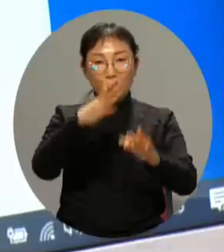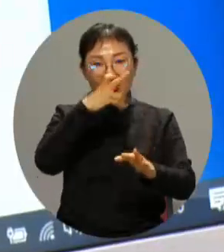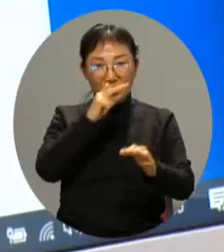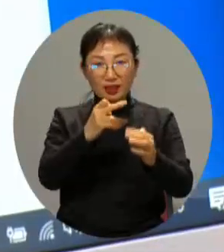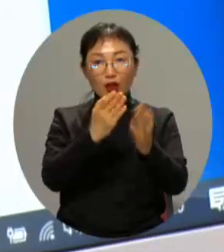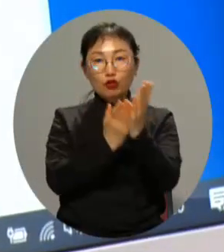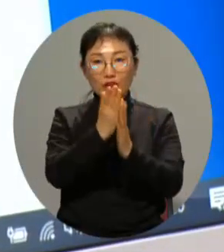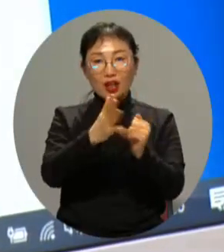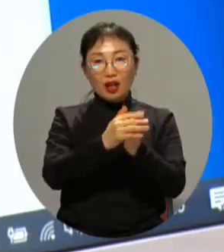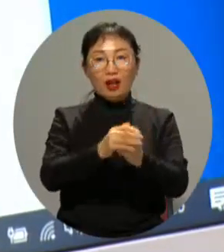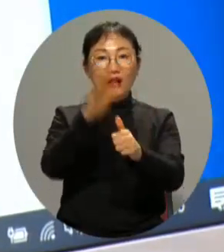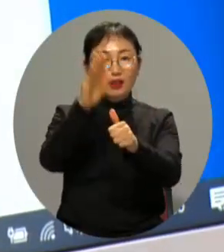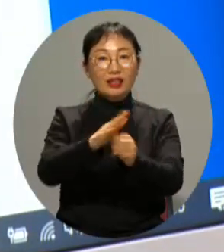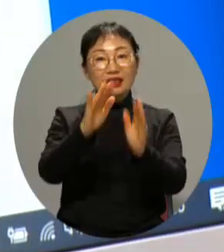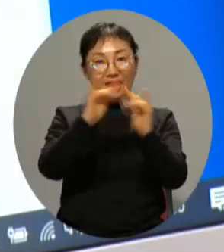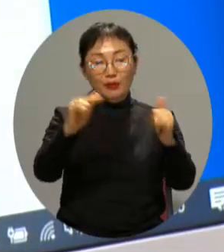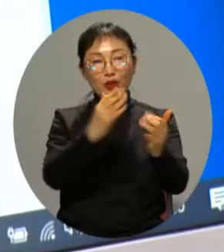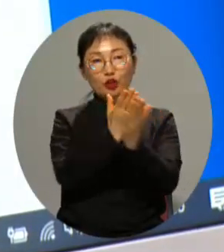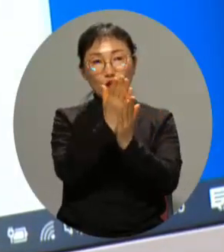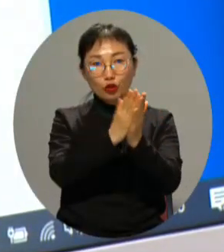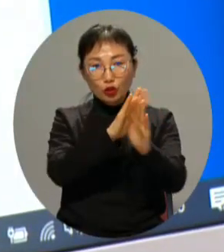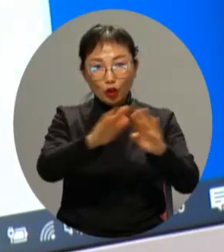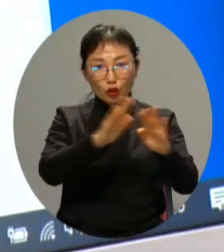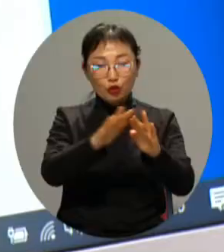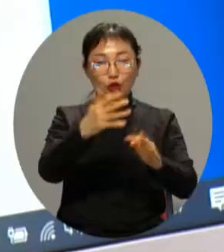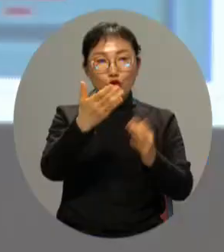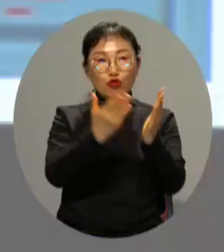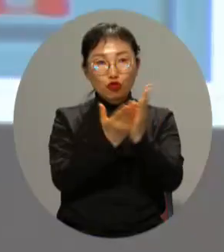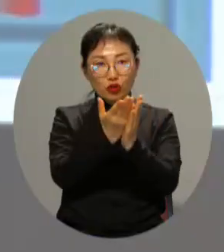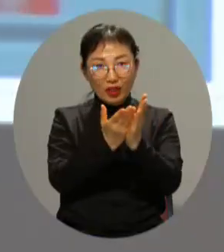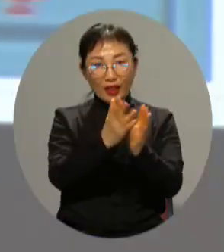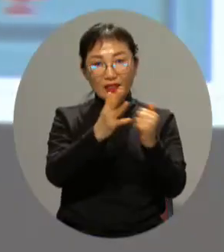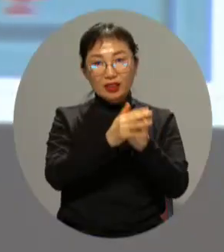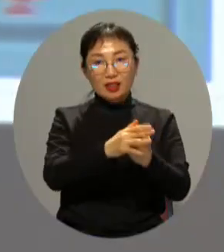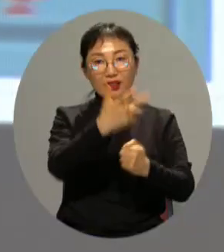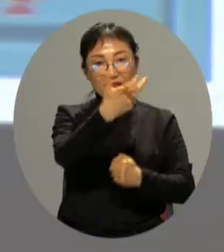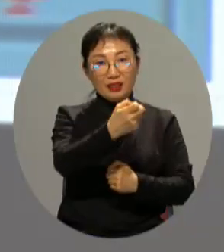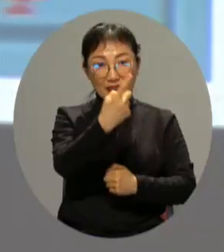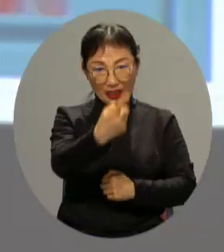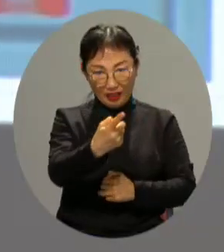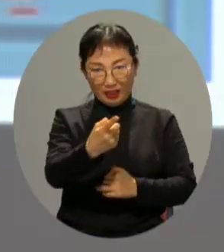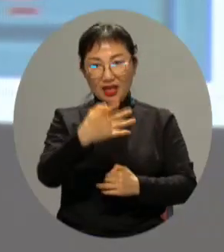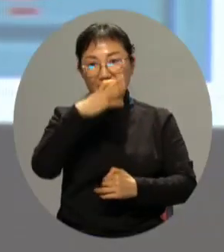일반고 불합격자는 전주와 군산이 이른 4명씩이고 익산은 29명입니다